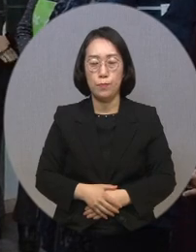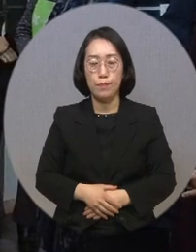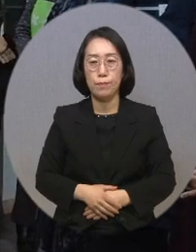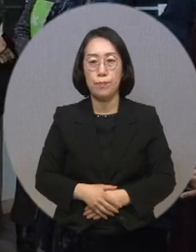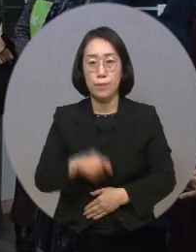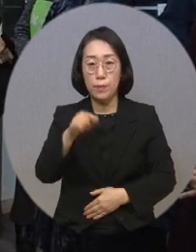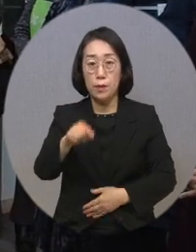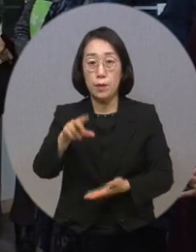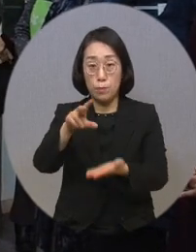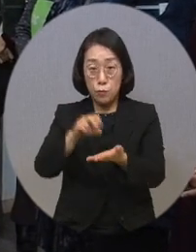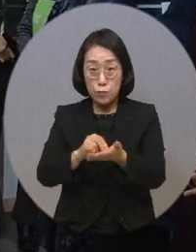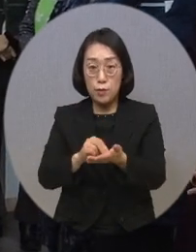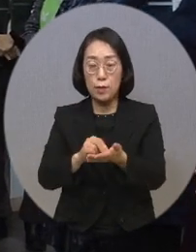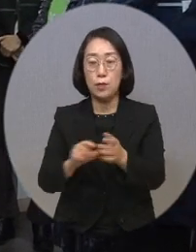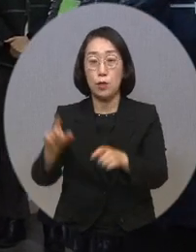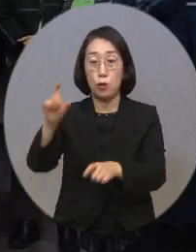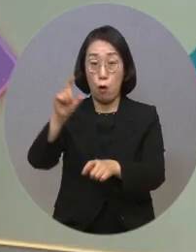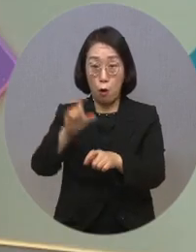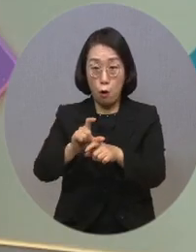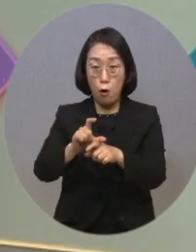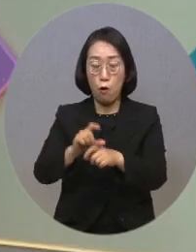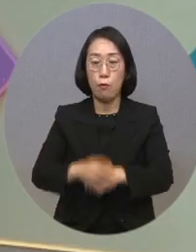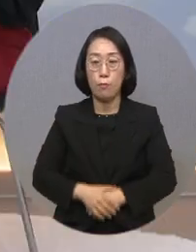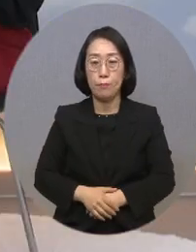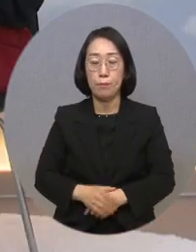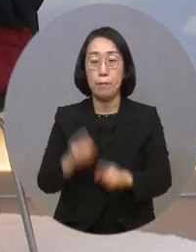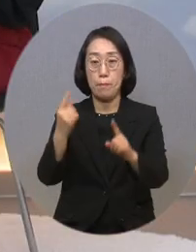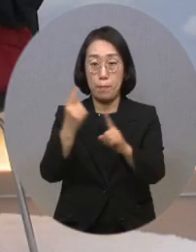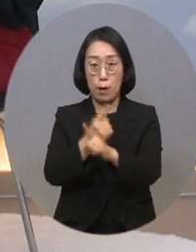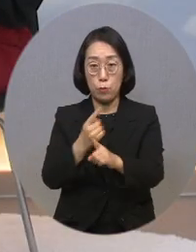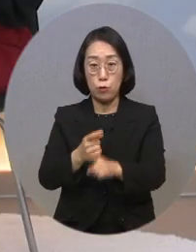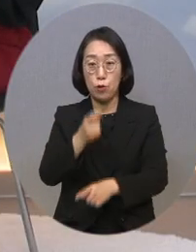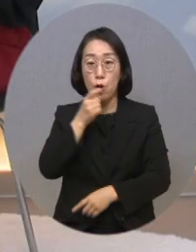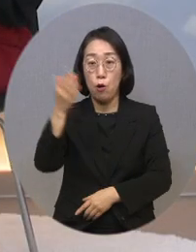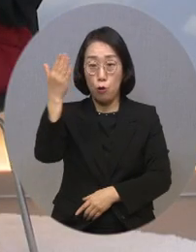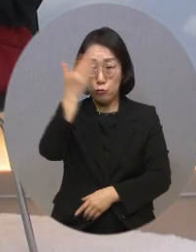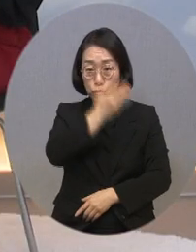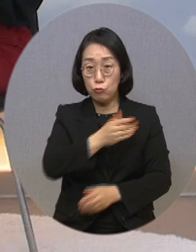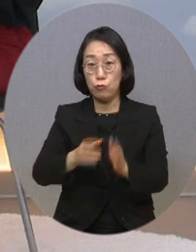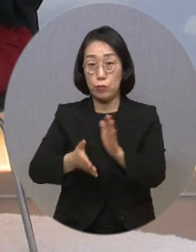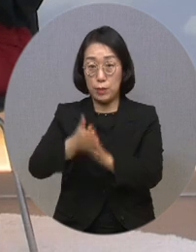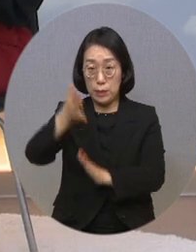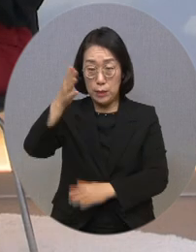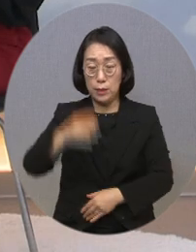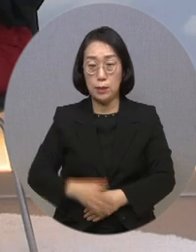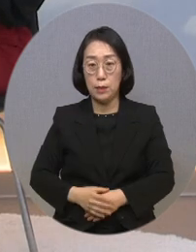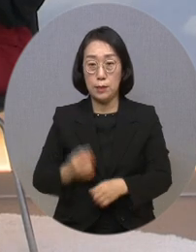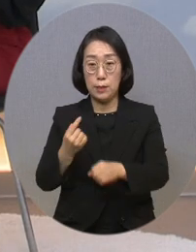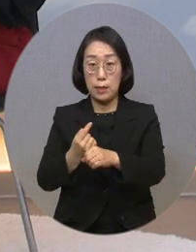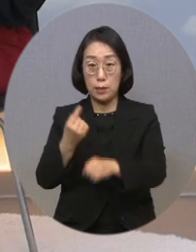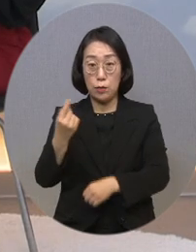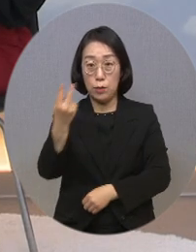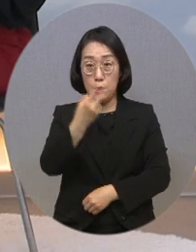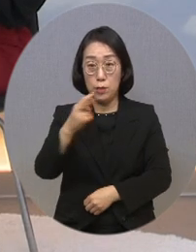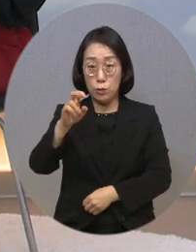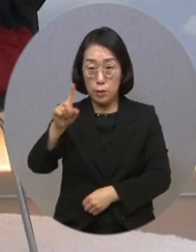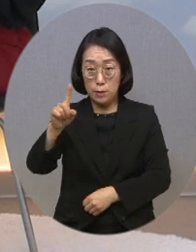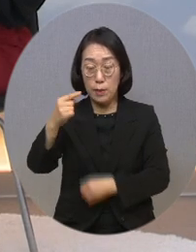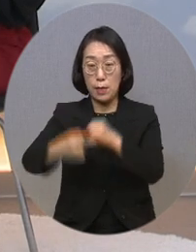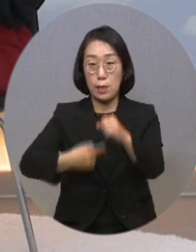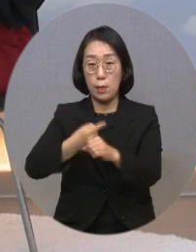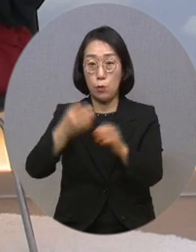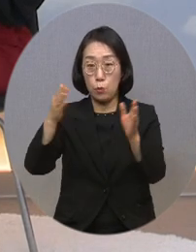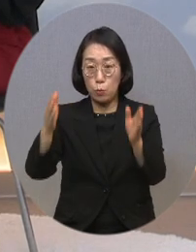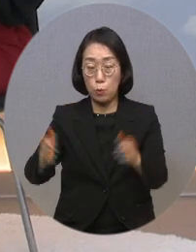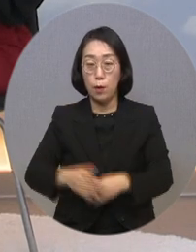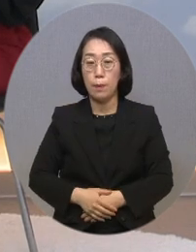부분들을 이제 보완해야 되지 않겠나. 여수시 같은 경우도 지난 한 해 여수시 인구가